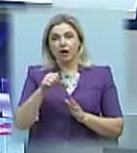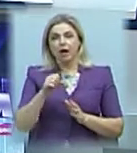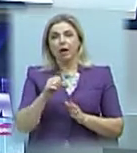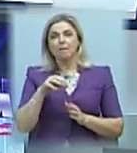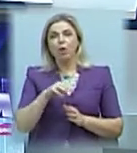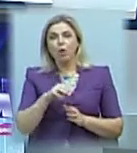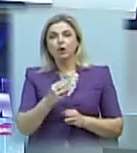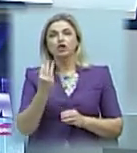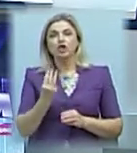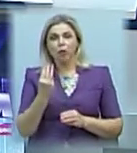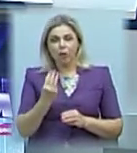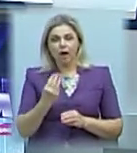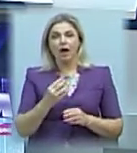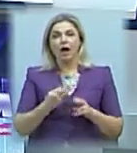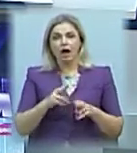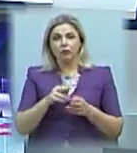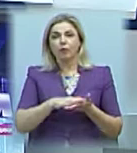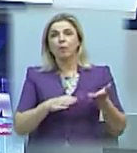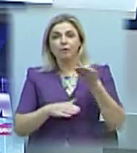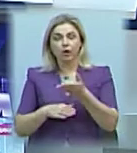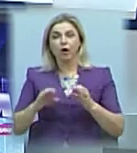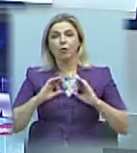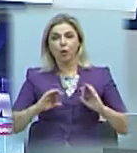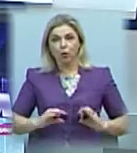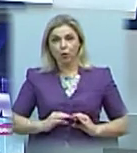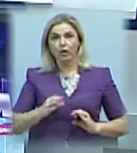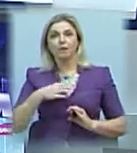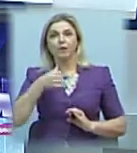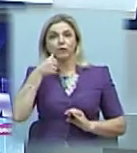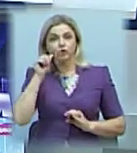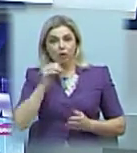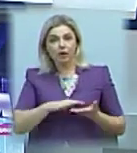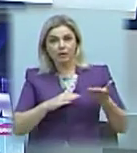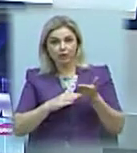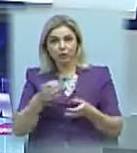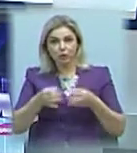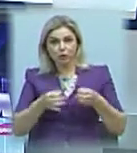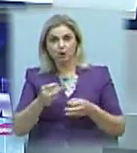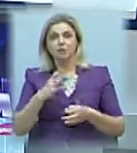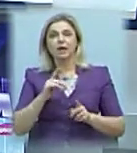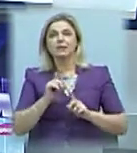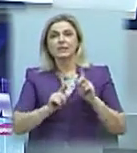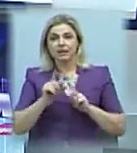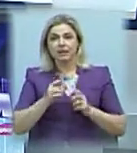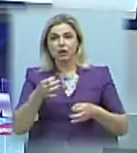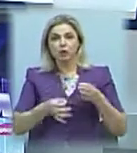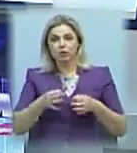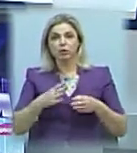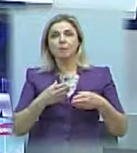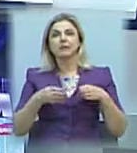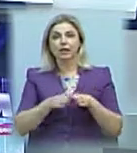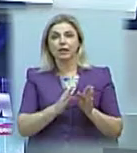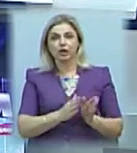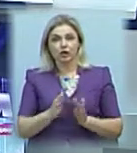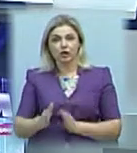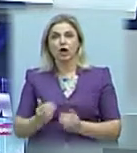Шитюка Артему Соколюку. Клопотання прокуратура занесла до суду ще вчора. Засідання відбувалось в закритому режимі. Наразі сюжет